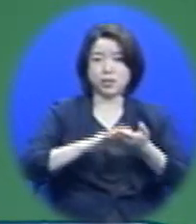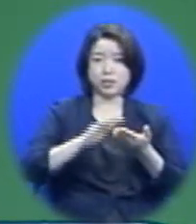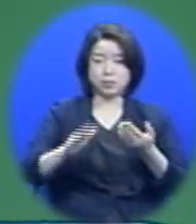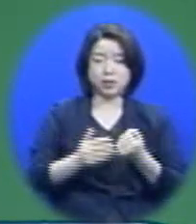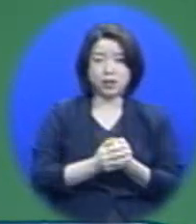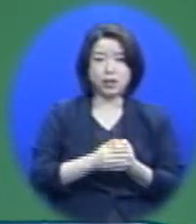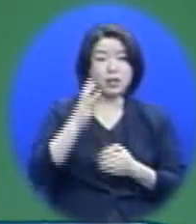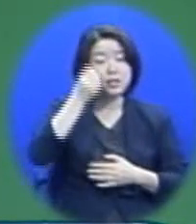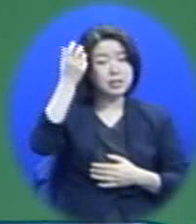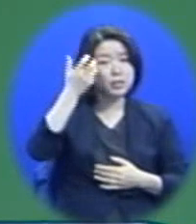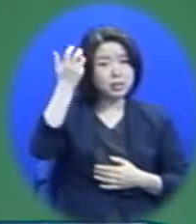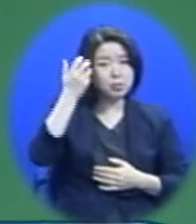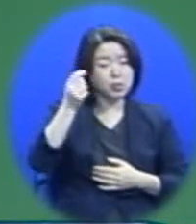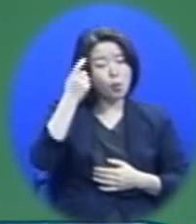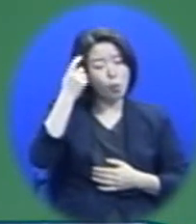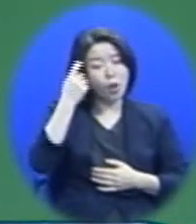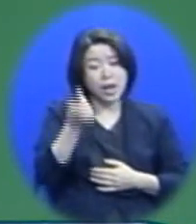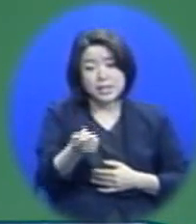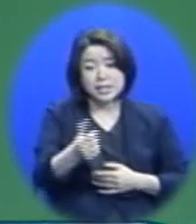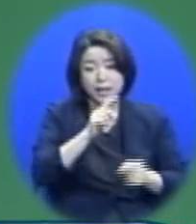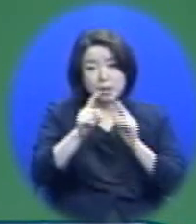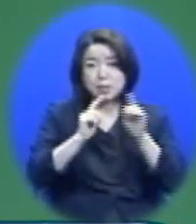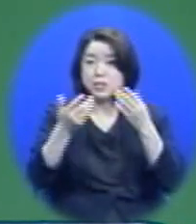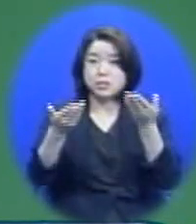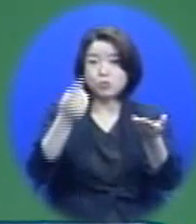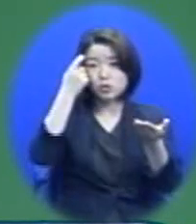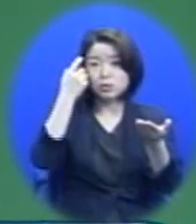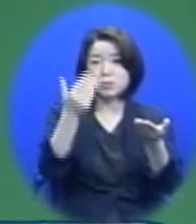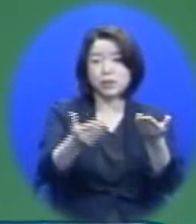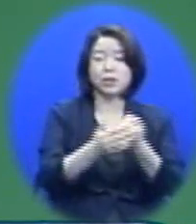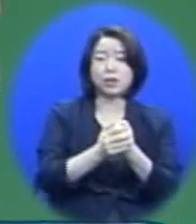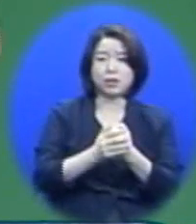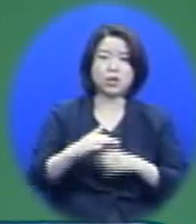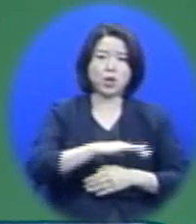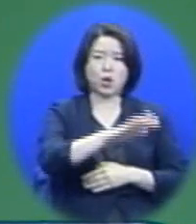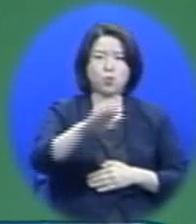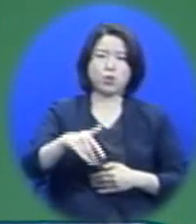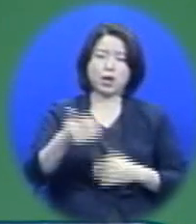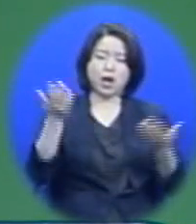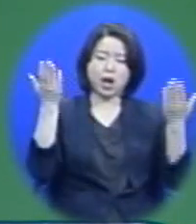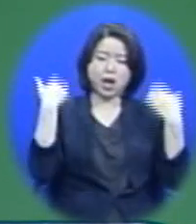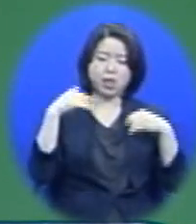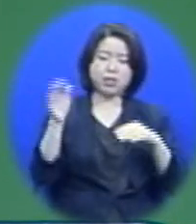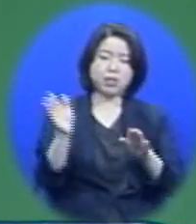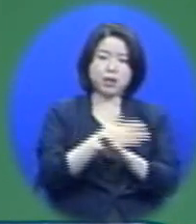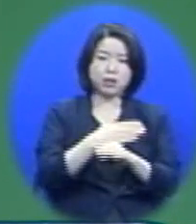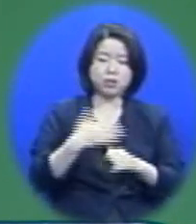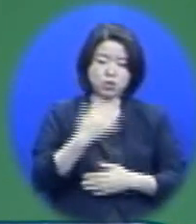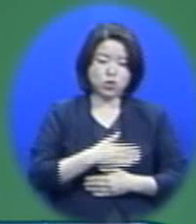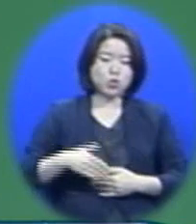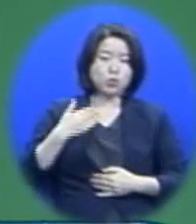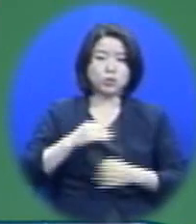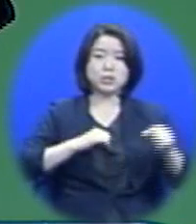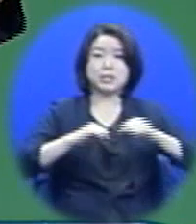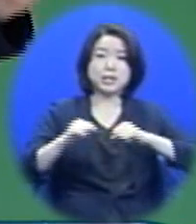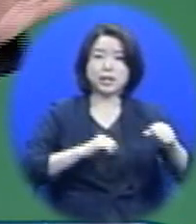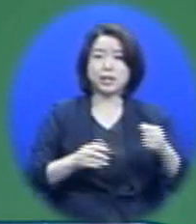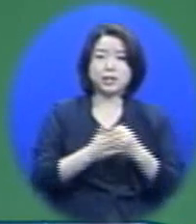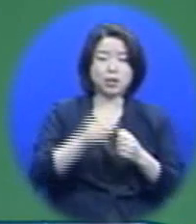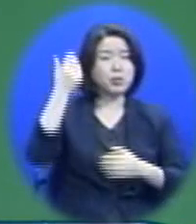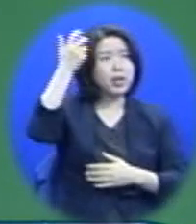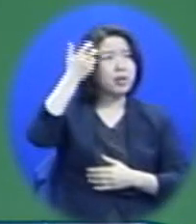성령님께서 왜 그렇게 작게 말씀하시죠? 우리가 그동안 워낙 육신으로만 살았기 때문에 영적으로 감각이